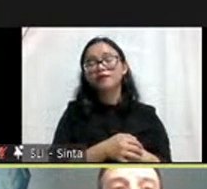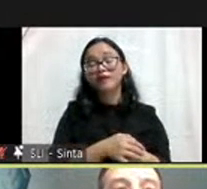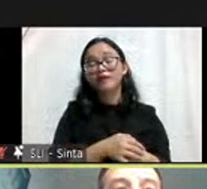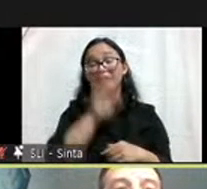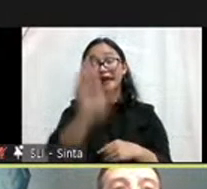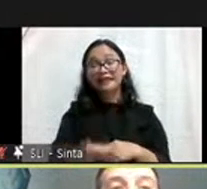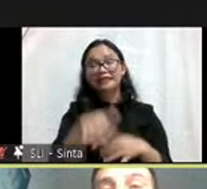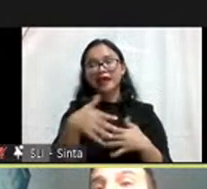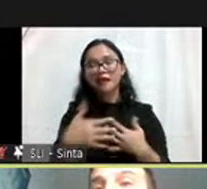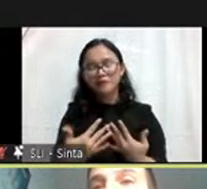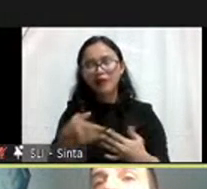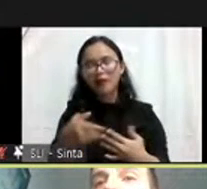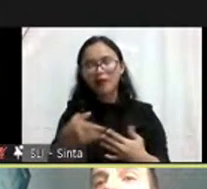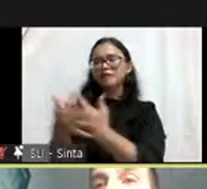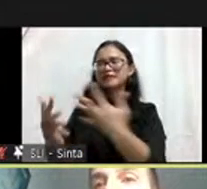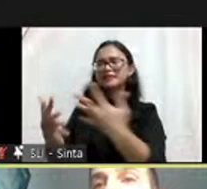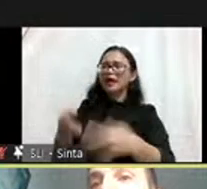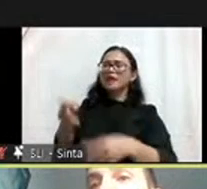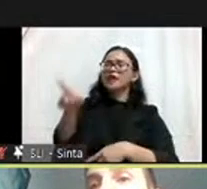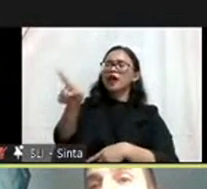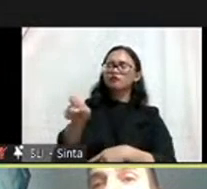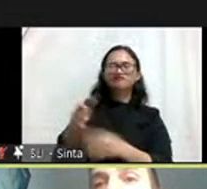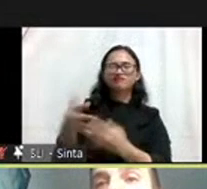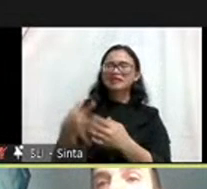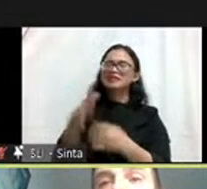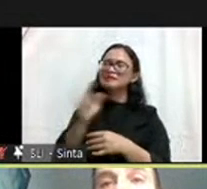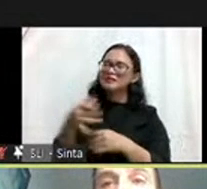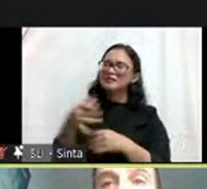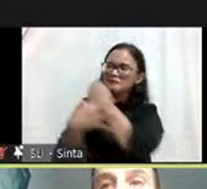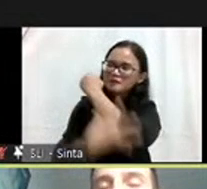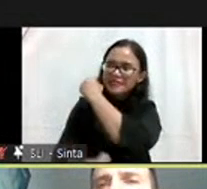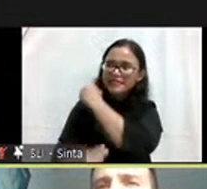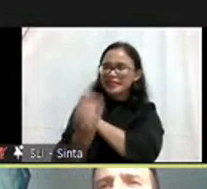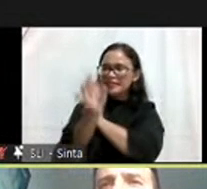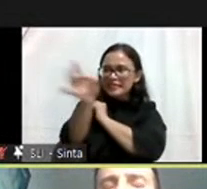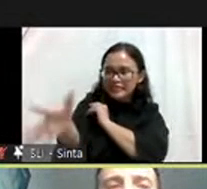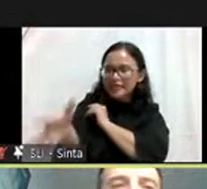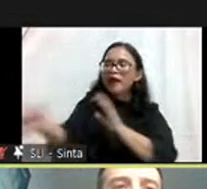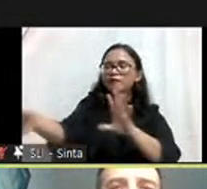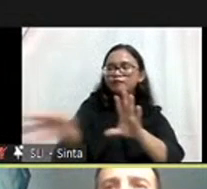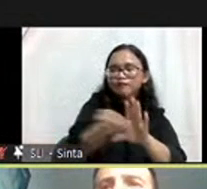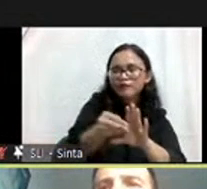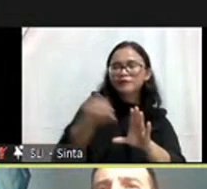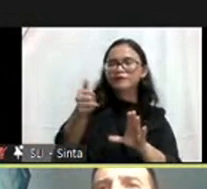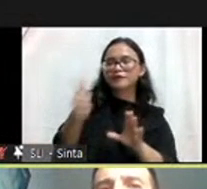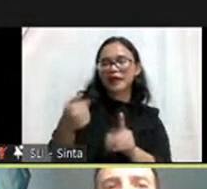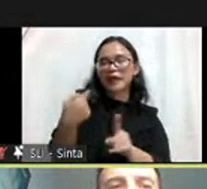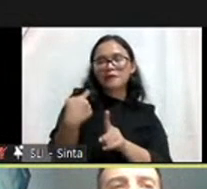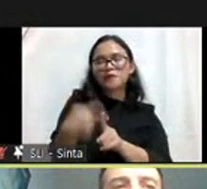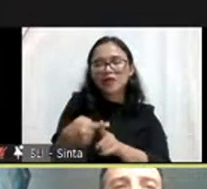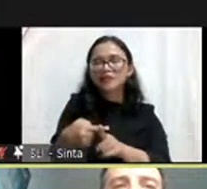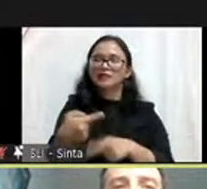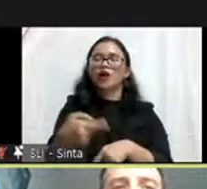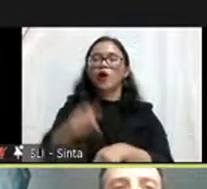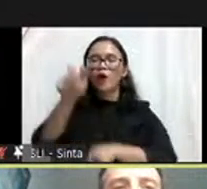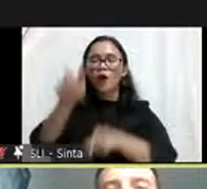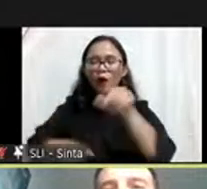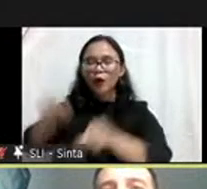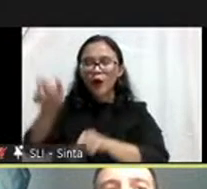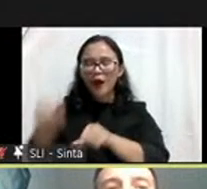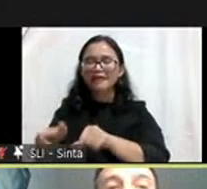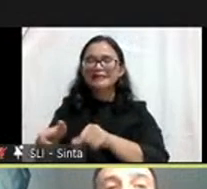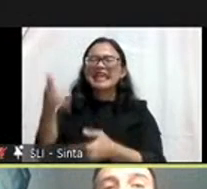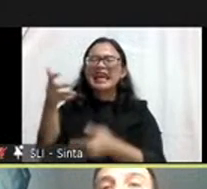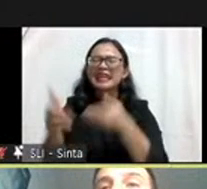memberdayakan masyarakat yang terpinggirkan sehingga mereka bisa melindungi para pembela hak as manusia yang sering